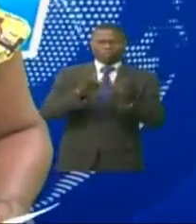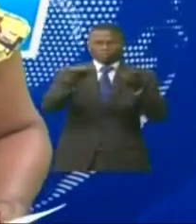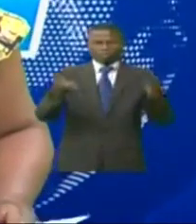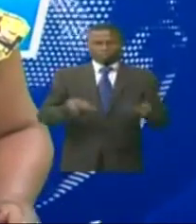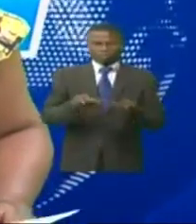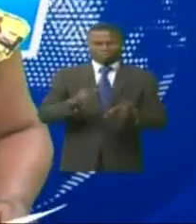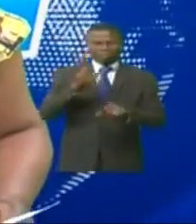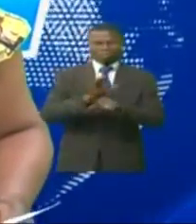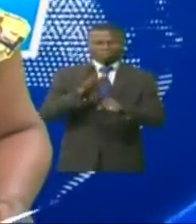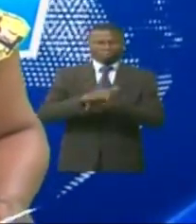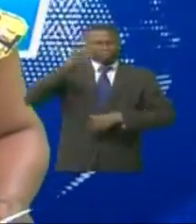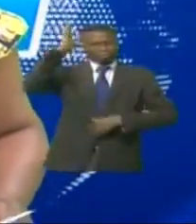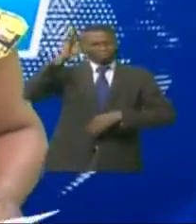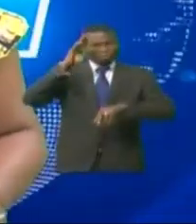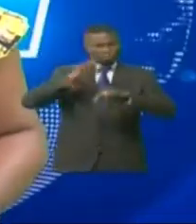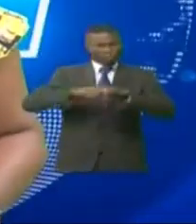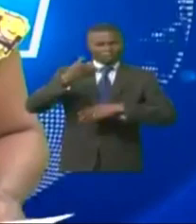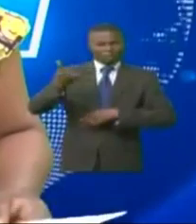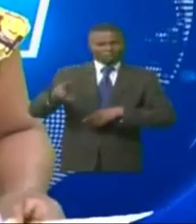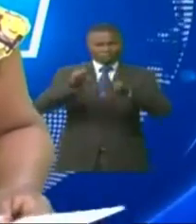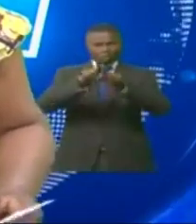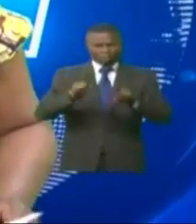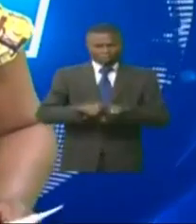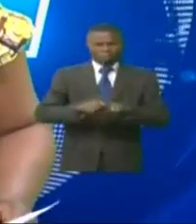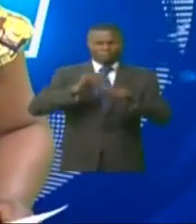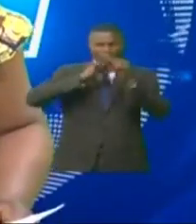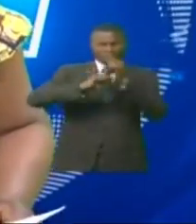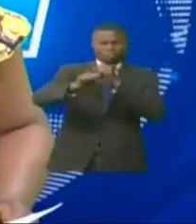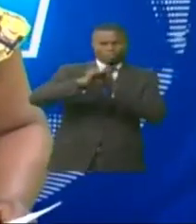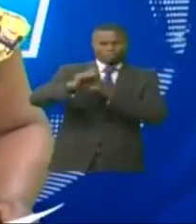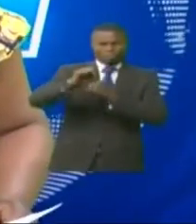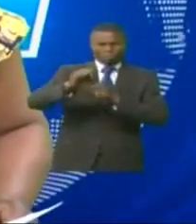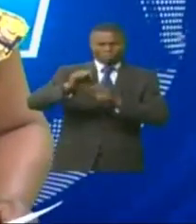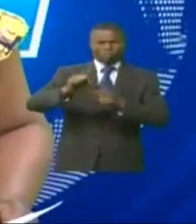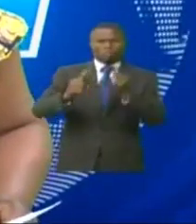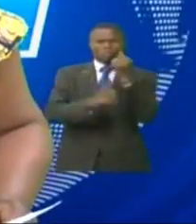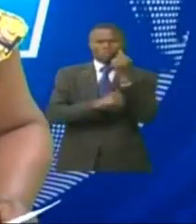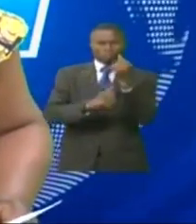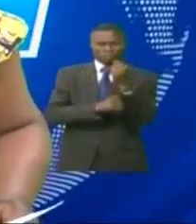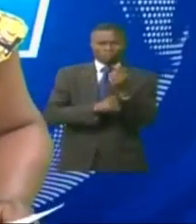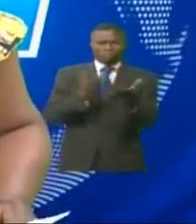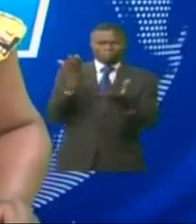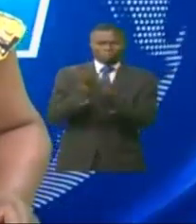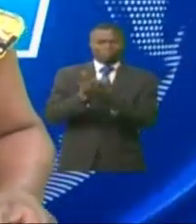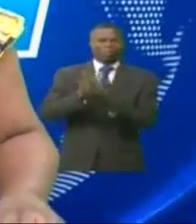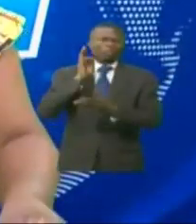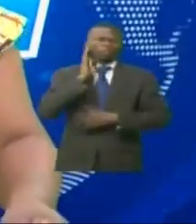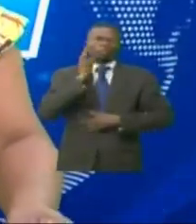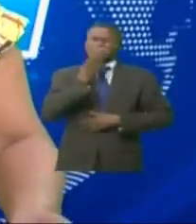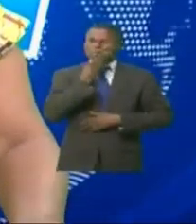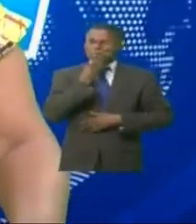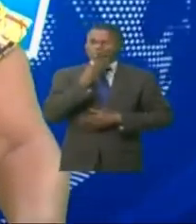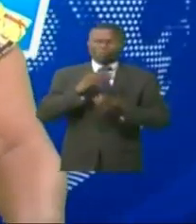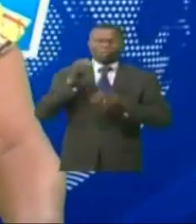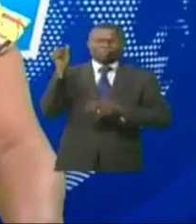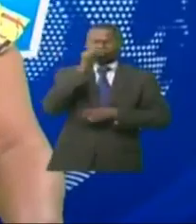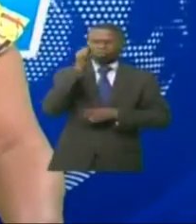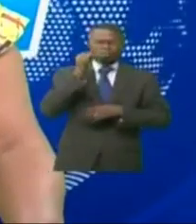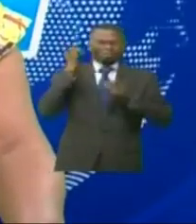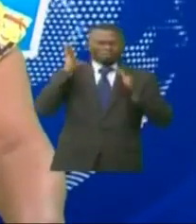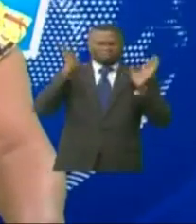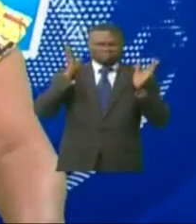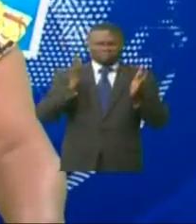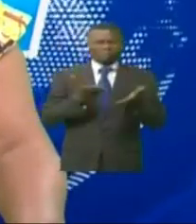l'épicentre des Koulouna, ainsi que de sensibiliser les tenanciers des bars sur la nuisance sonore.